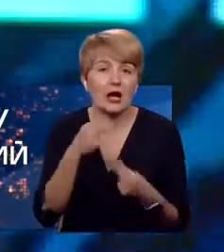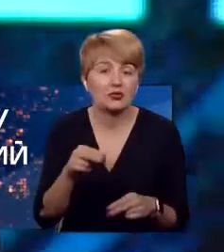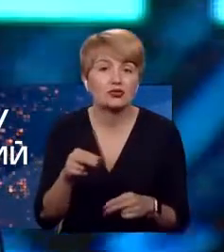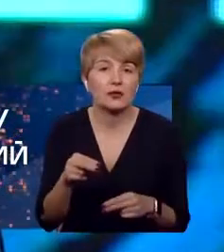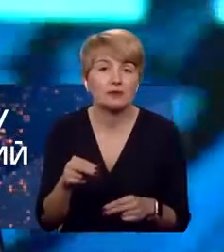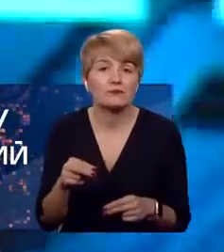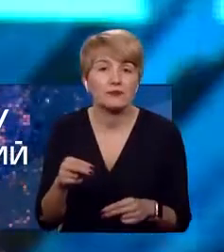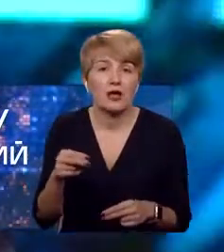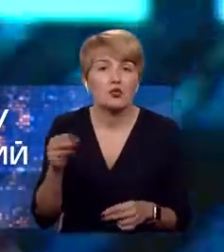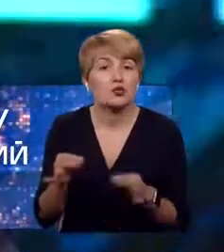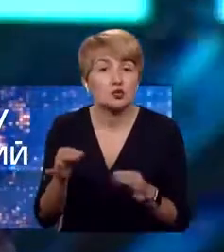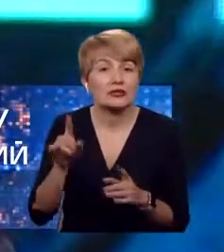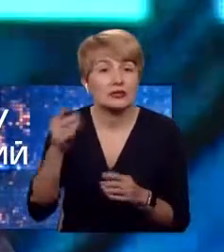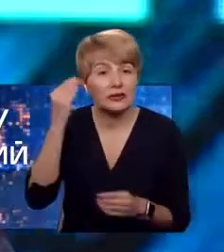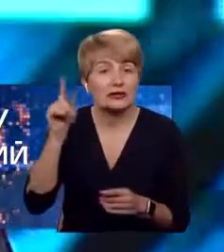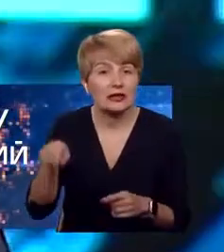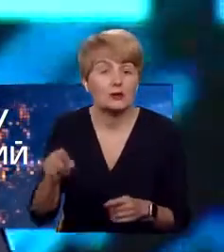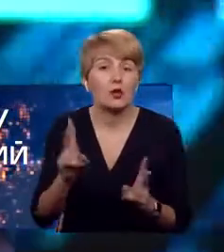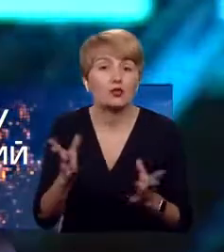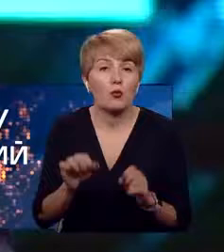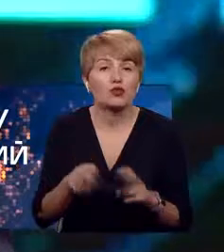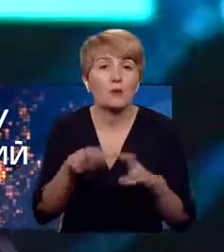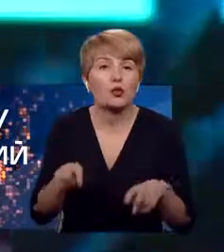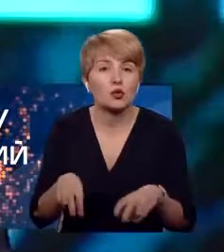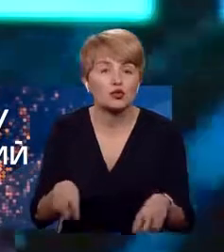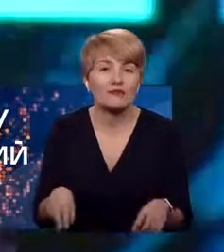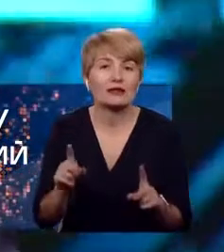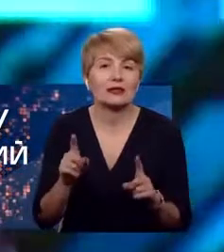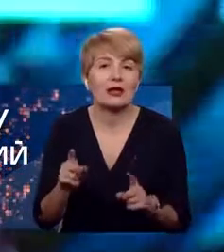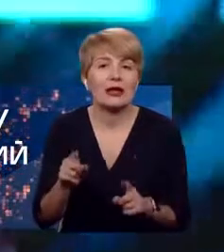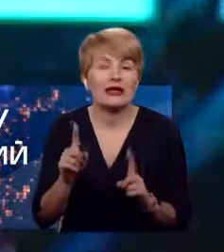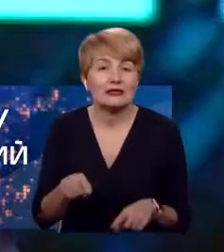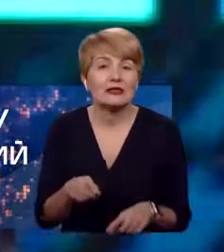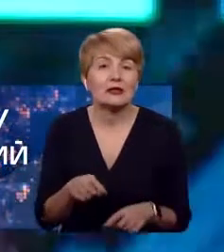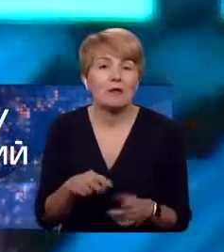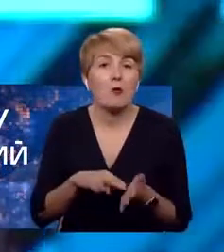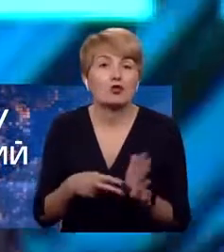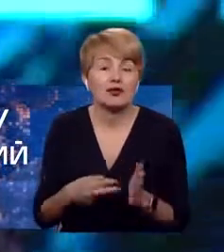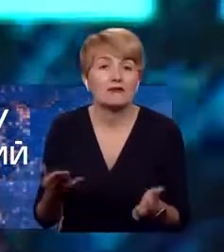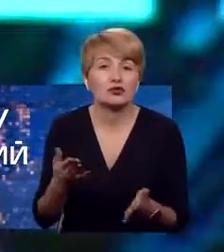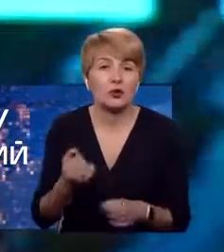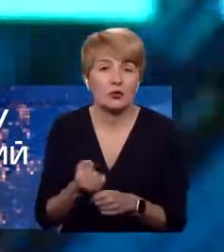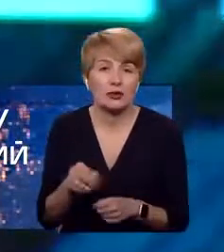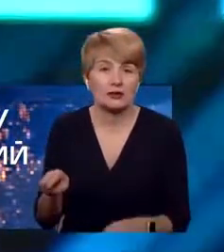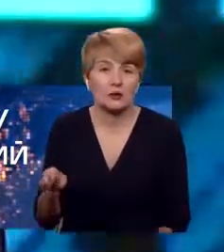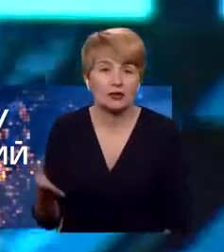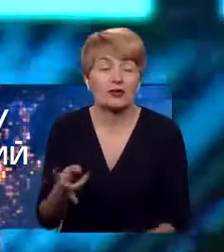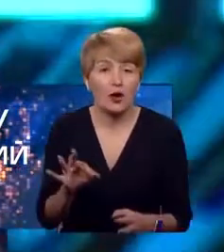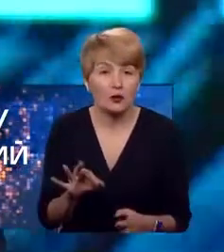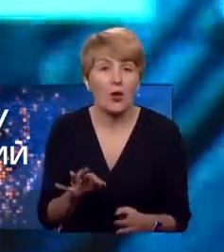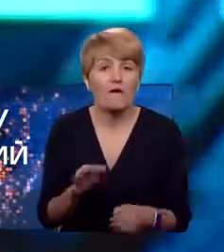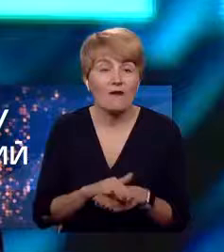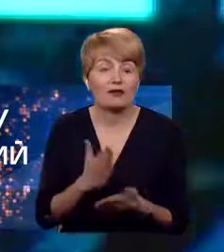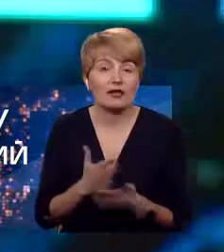судити тим, хто може проаналізувати реальні мотиви пані Тимошенко це робити. Але факт є фактом. Його не